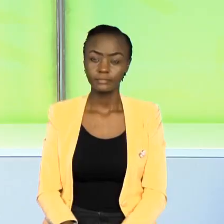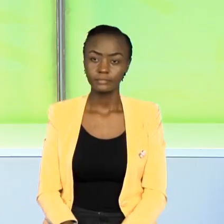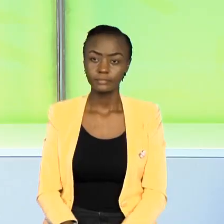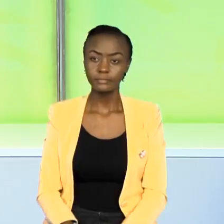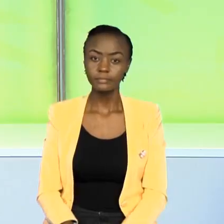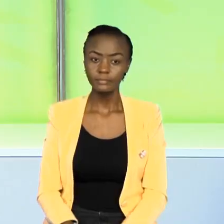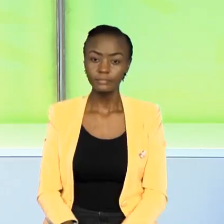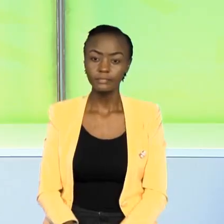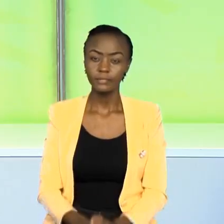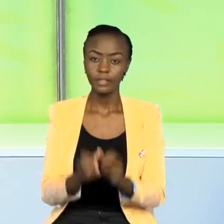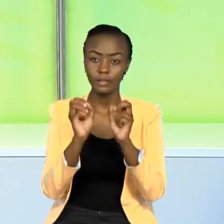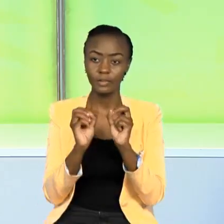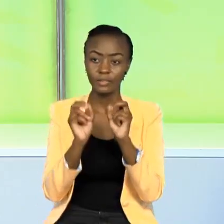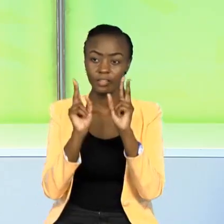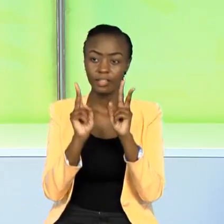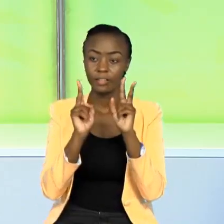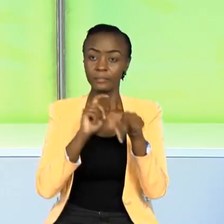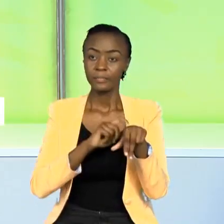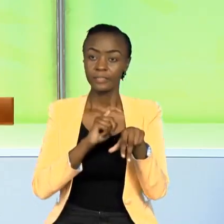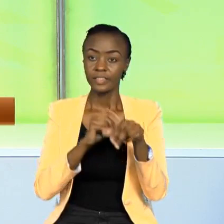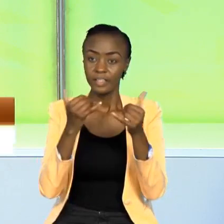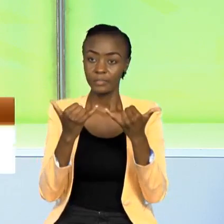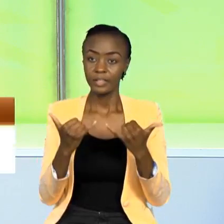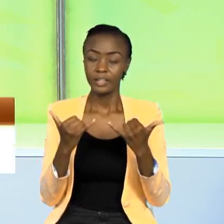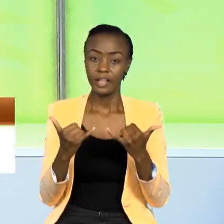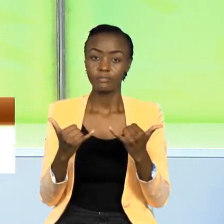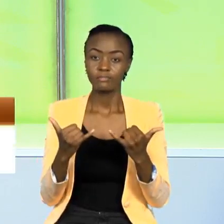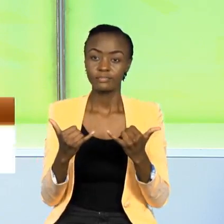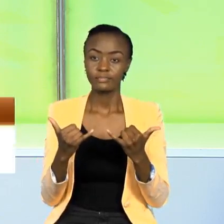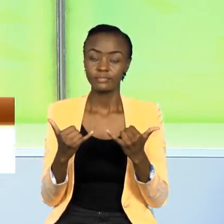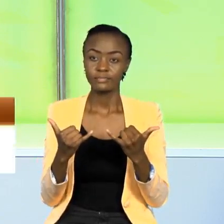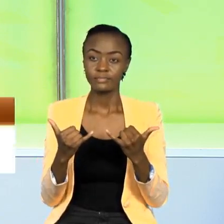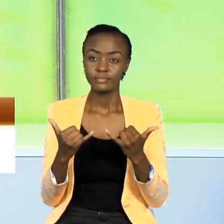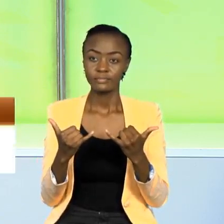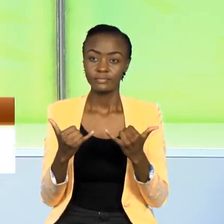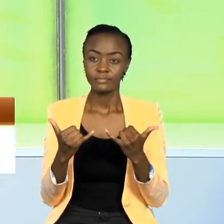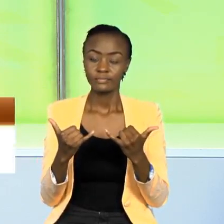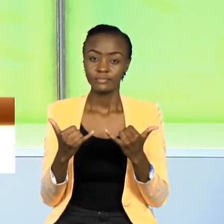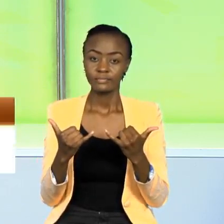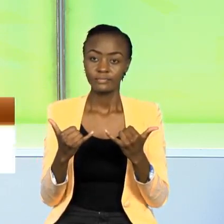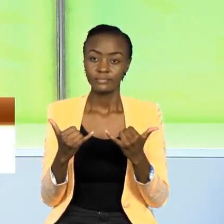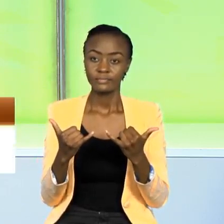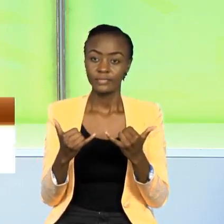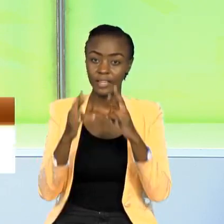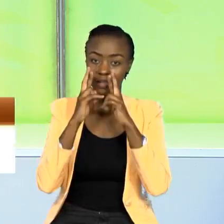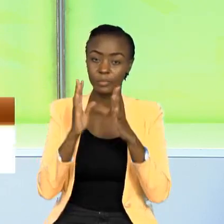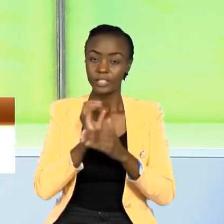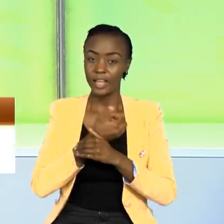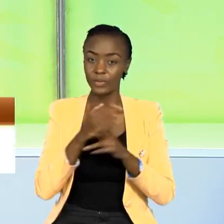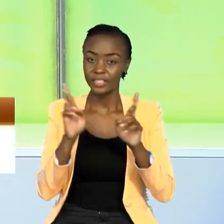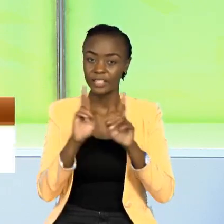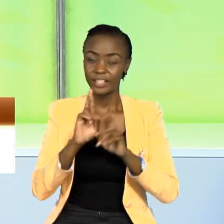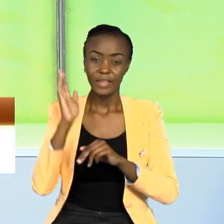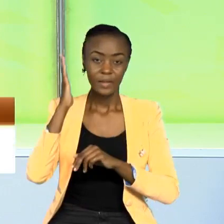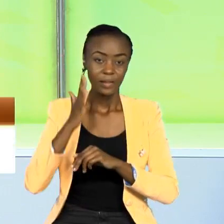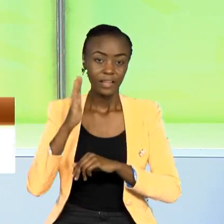Na mtazamaji, na hivi sasa narifiwa na mwelekezi wangu Faith Kibathi kuwa Kagina yuko mbashara. Mwenzangu Kagina, kama